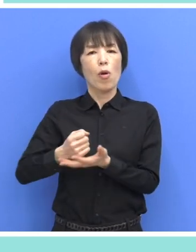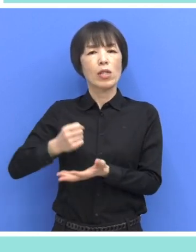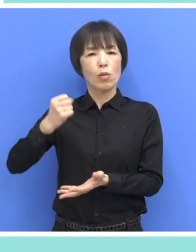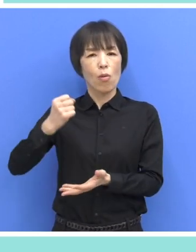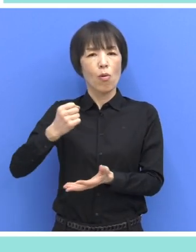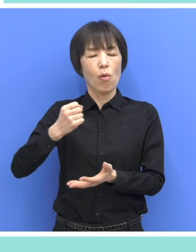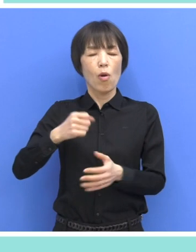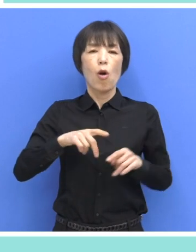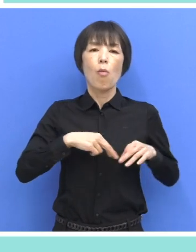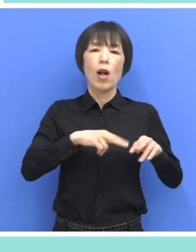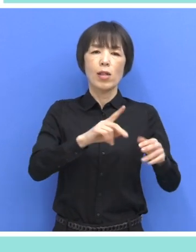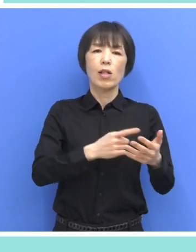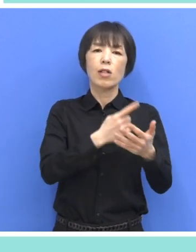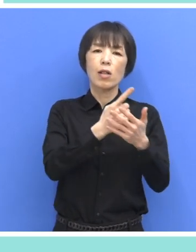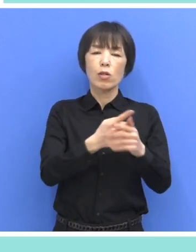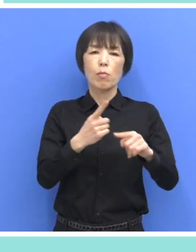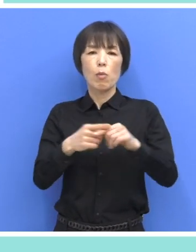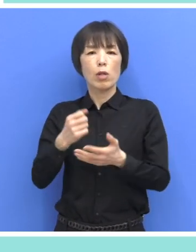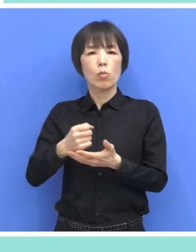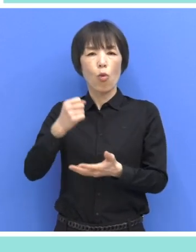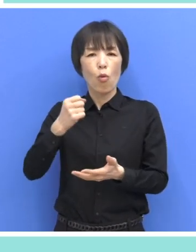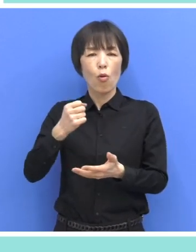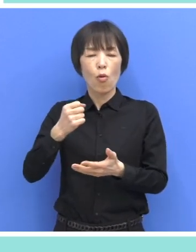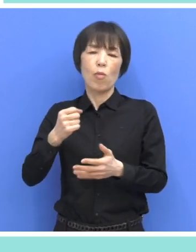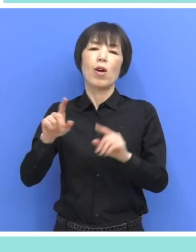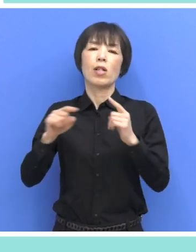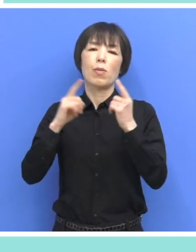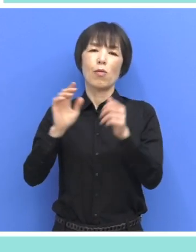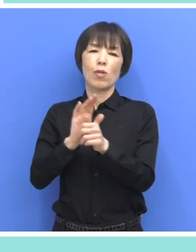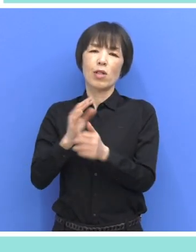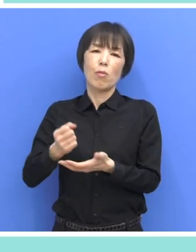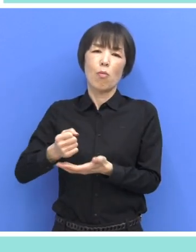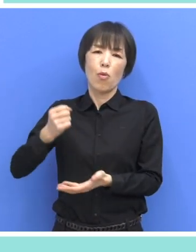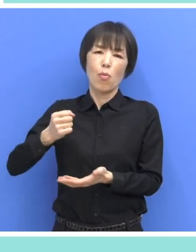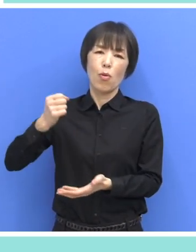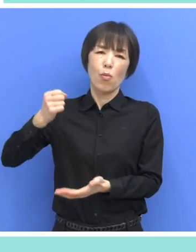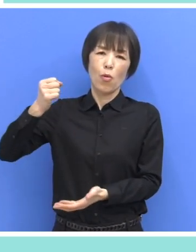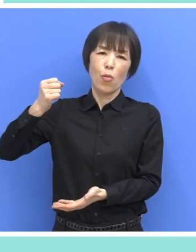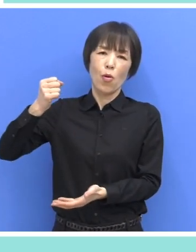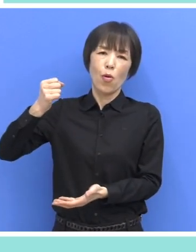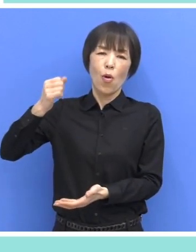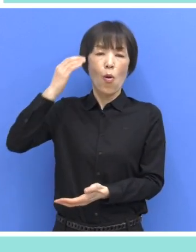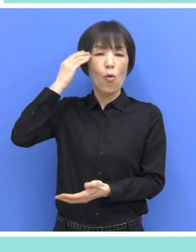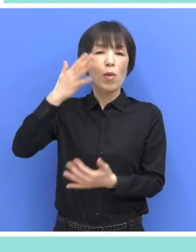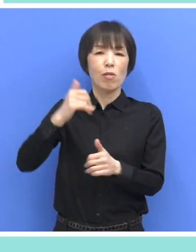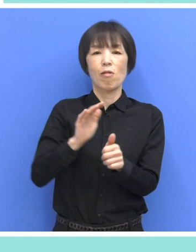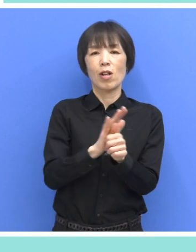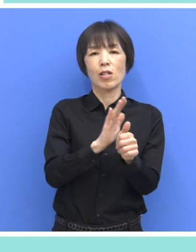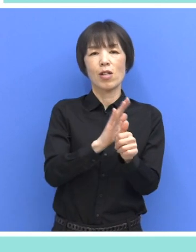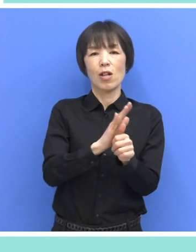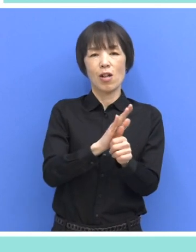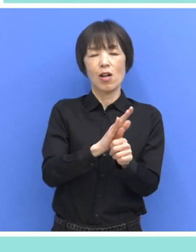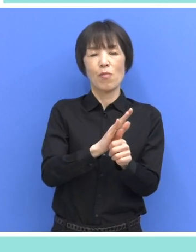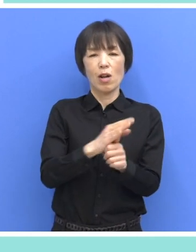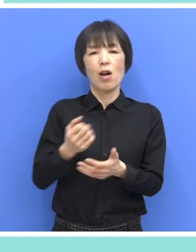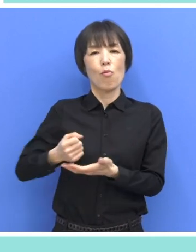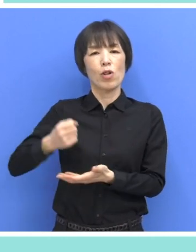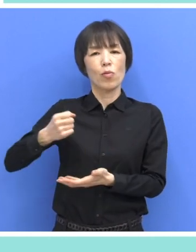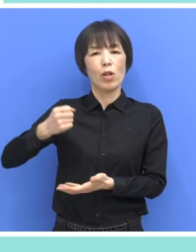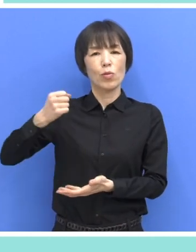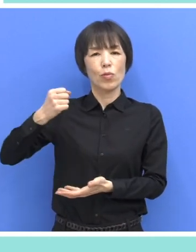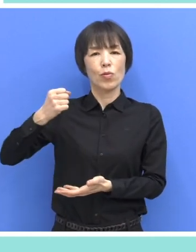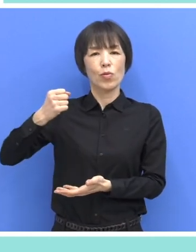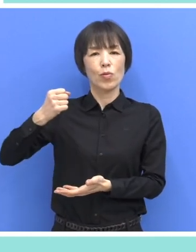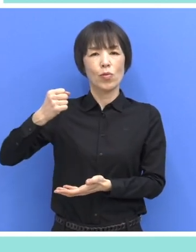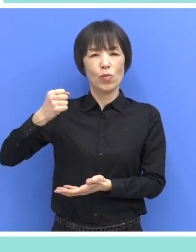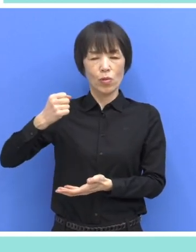に参加してくれたらポイントがつくし、イベントのお手伝いしてくれたらポイントがつくし、困ってる人を助ける人が助けてくれたらポイントが